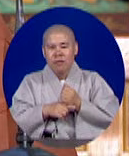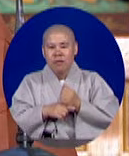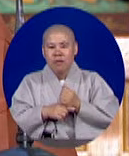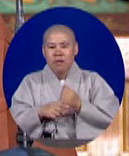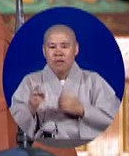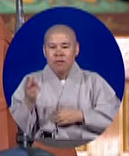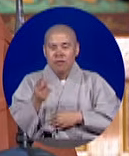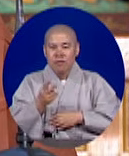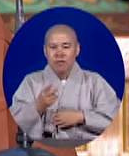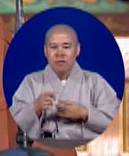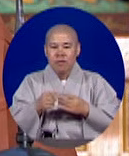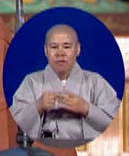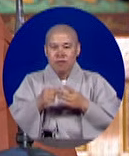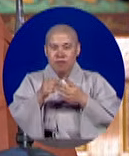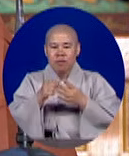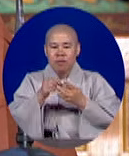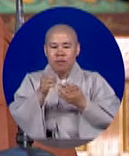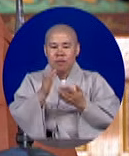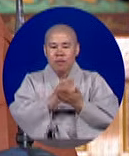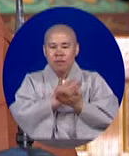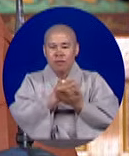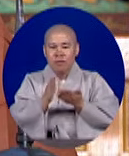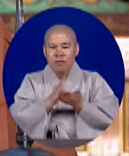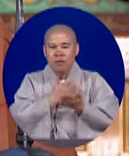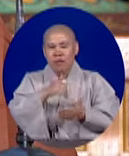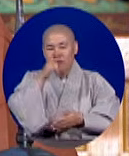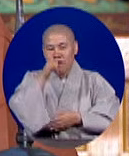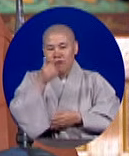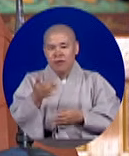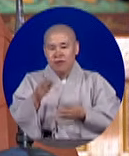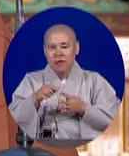그리고 또 두 가지로 설명하는데, 첫째는